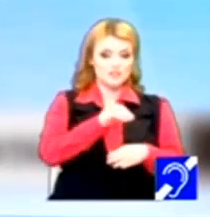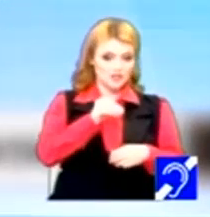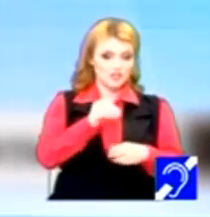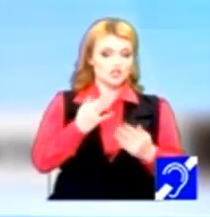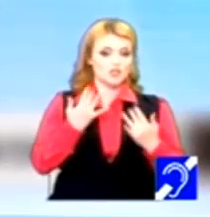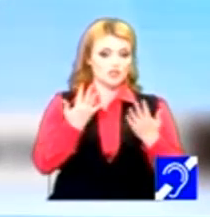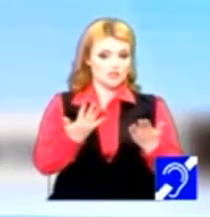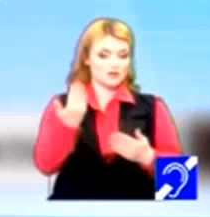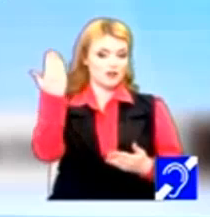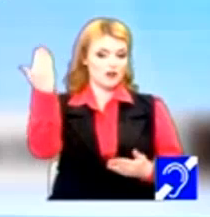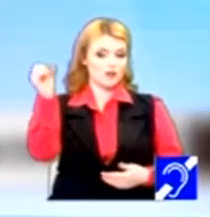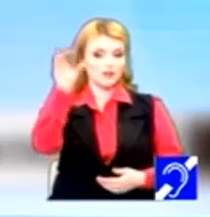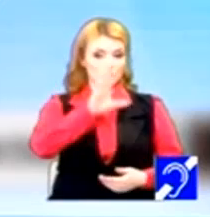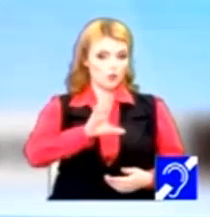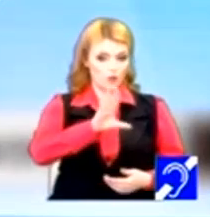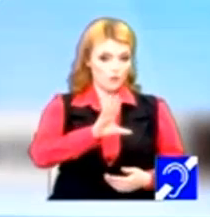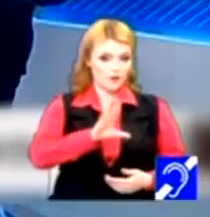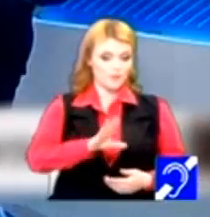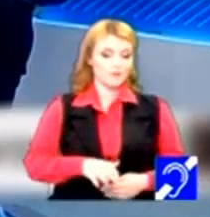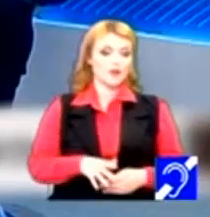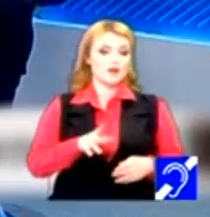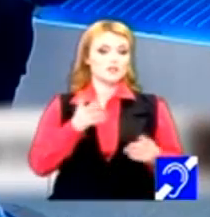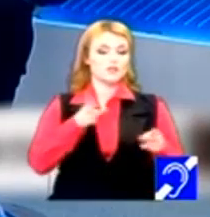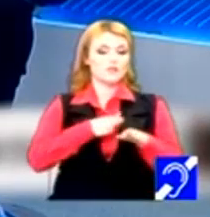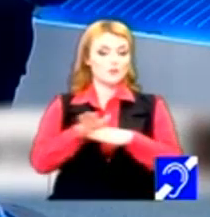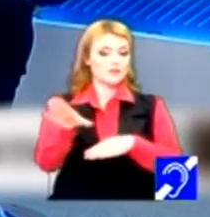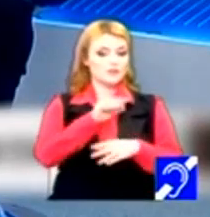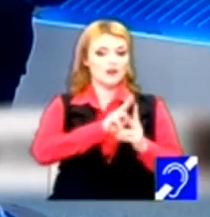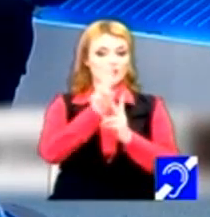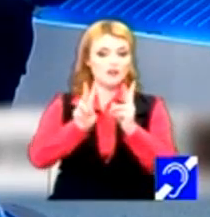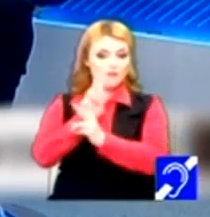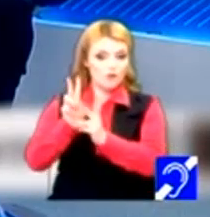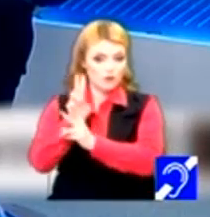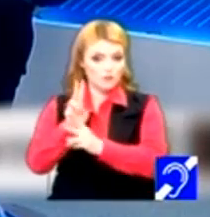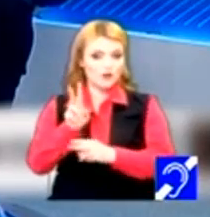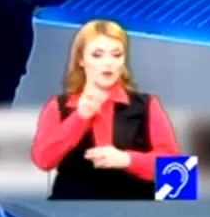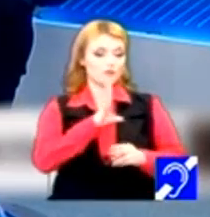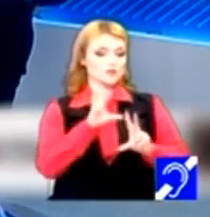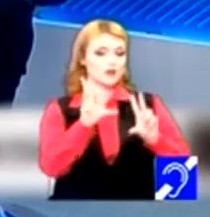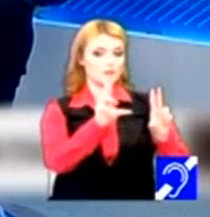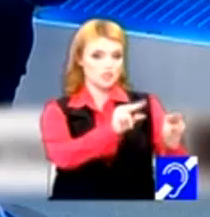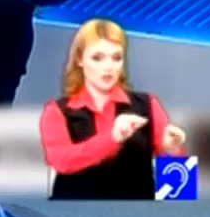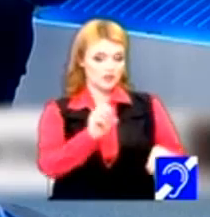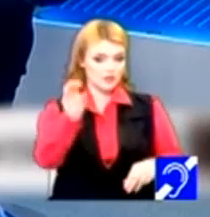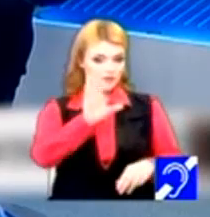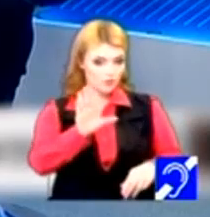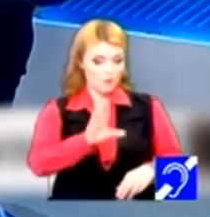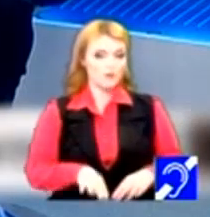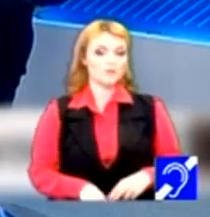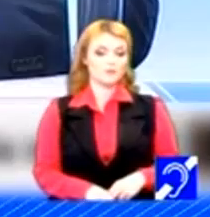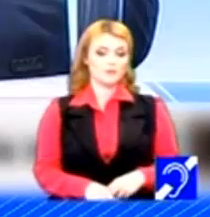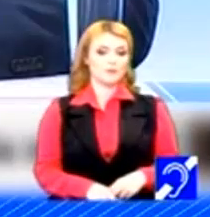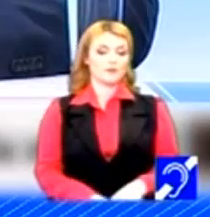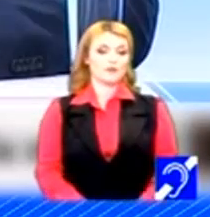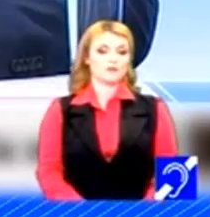atins cu aceste reforme și sunt necesare eforturi din partea celor care iau